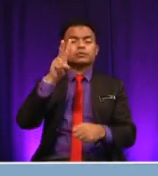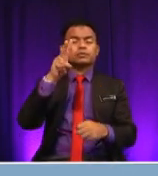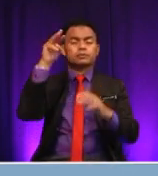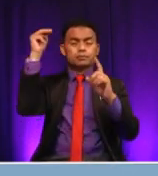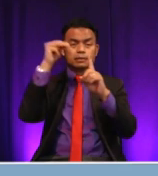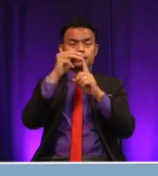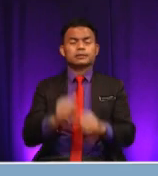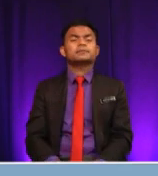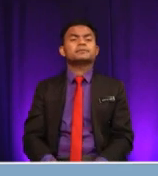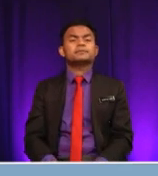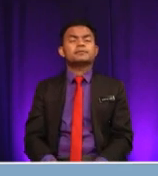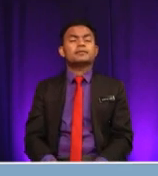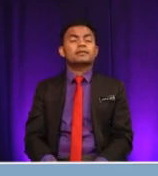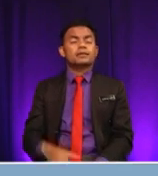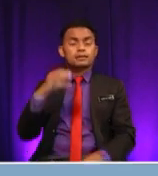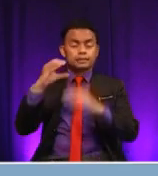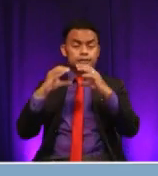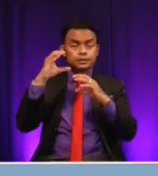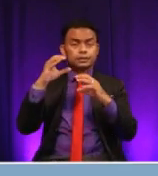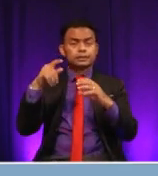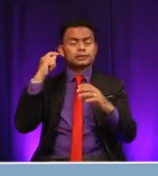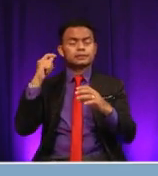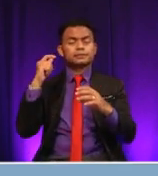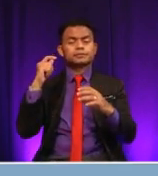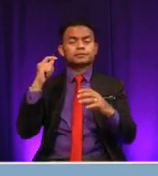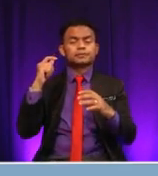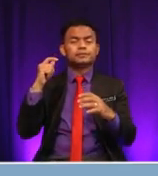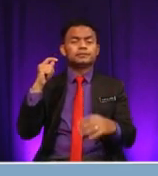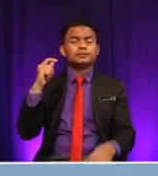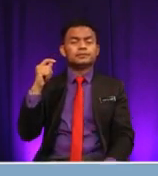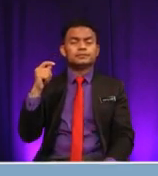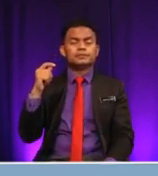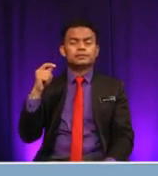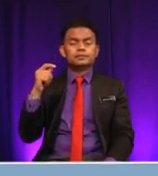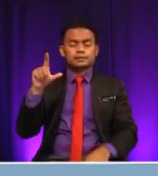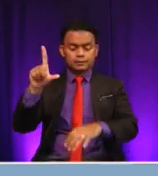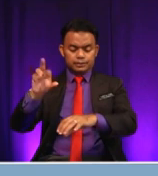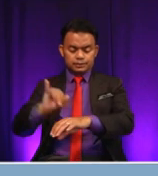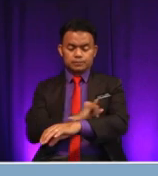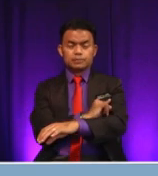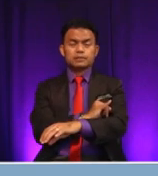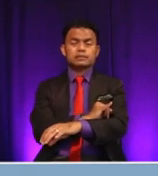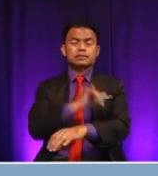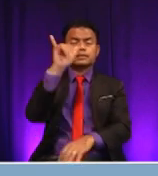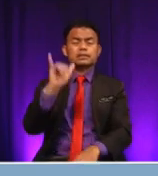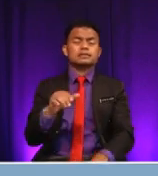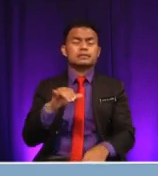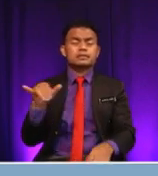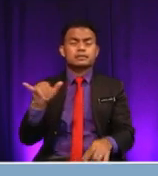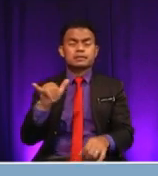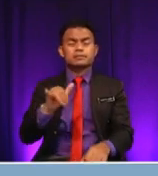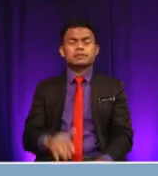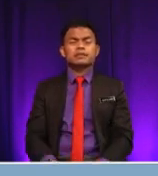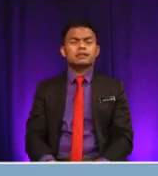ciri yang kedua yang diberikan tadi adalah mempunyai menerima yang sama Bagaimana